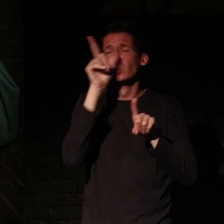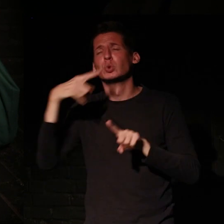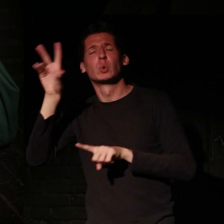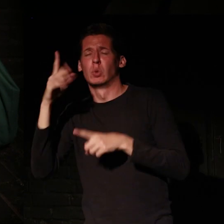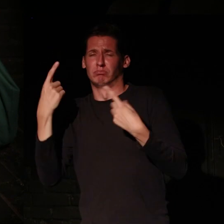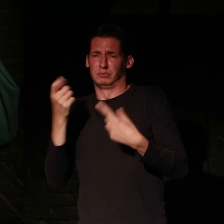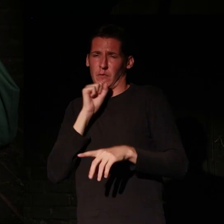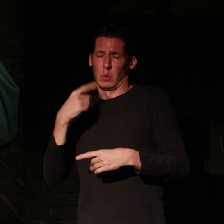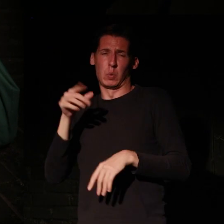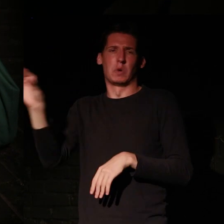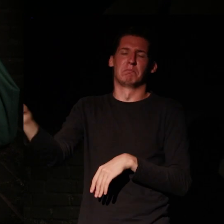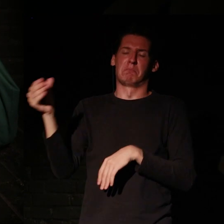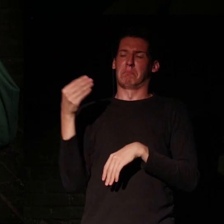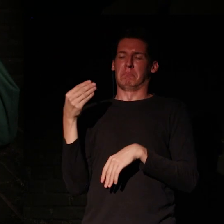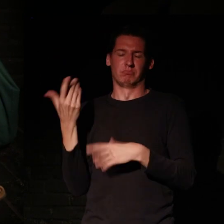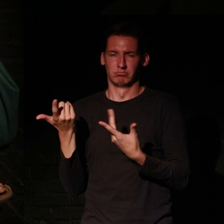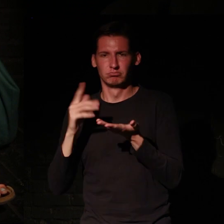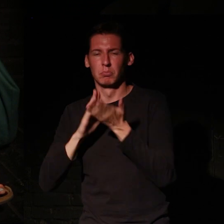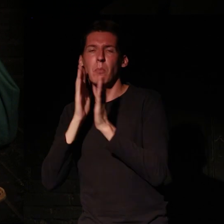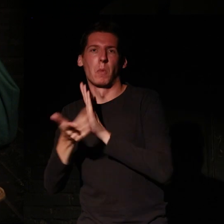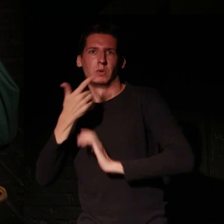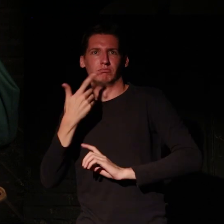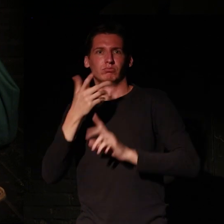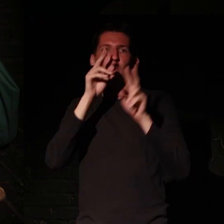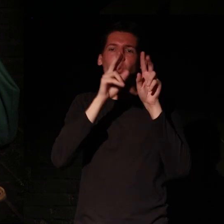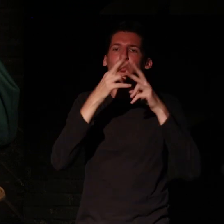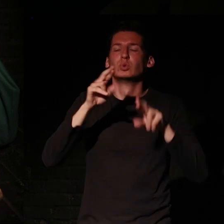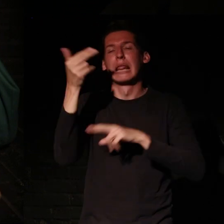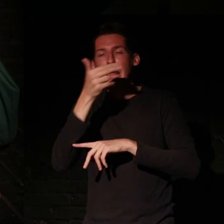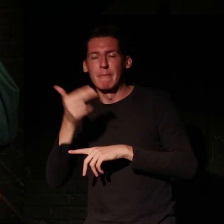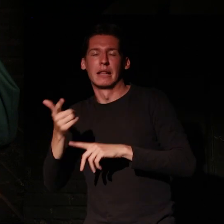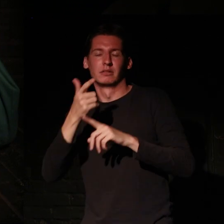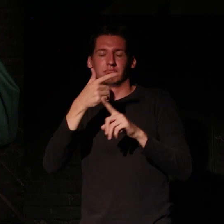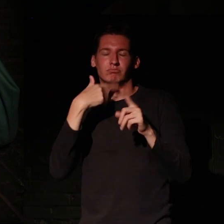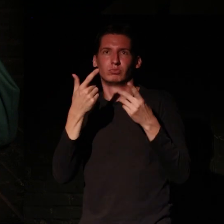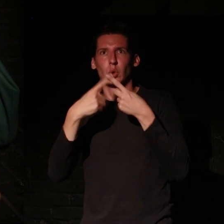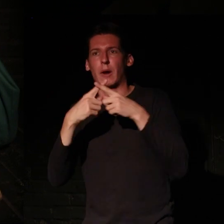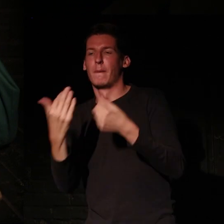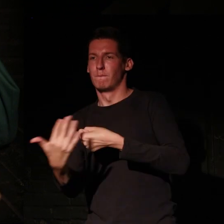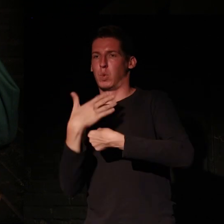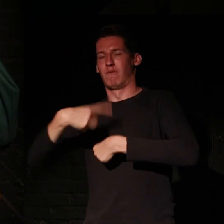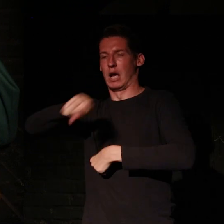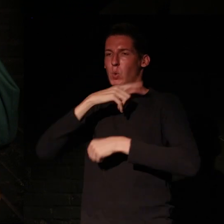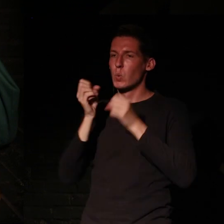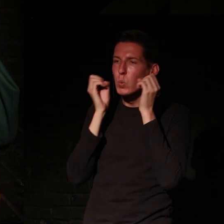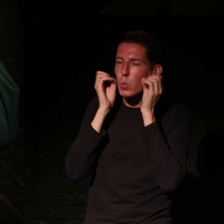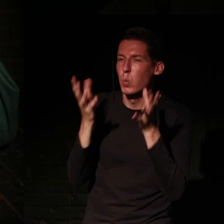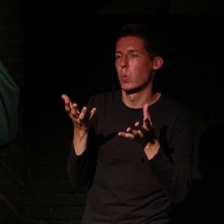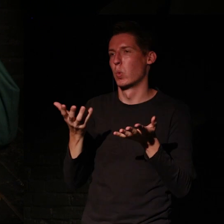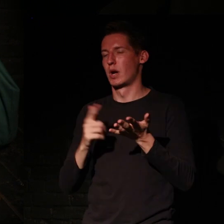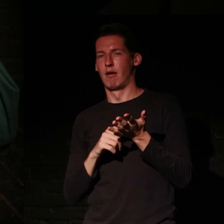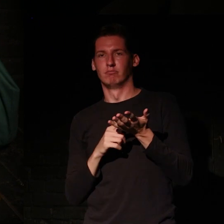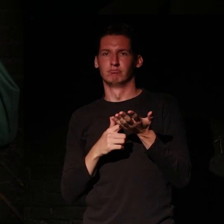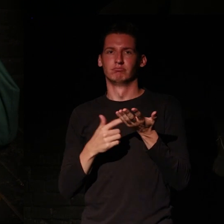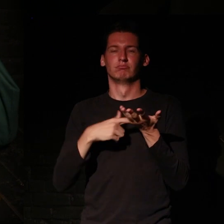samego źródła. To są takie toposy, które kształtują oczywiście naszą kulturę. Przede